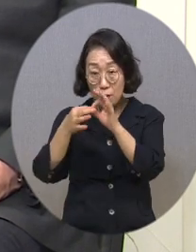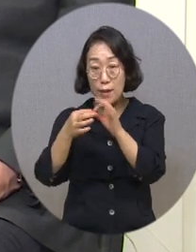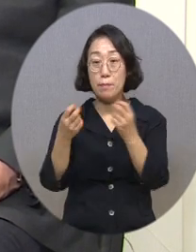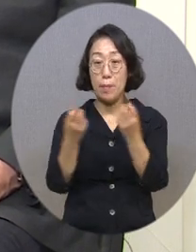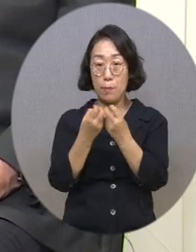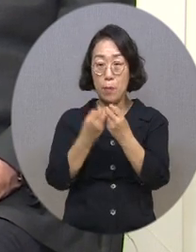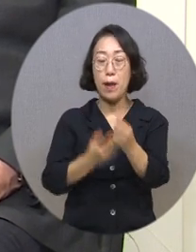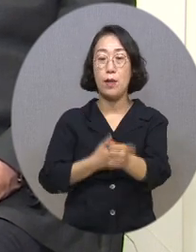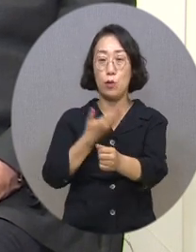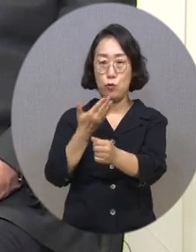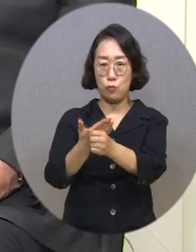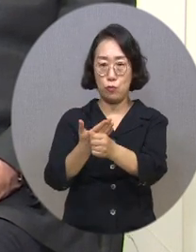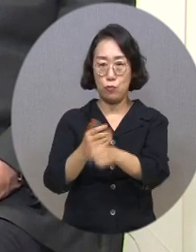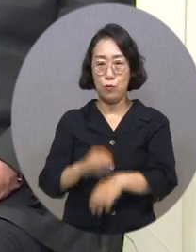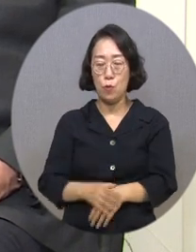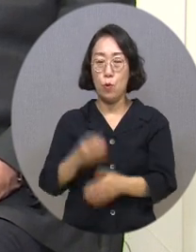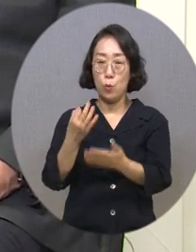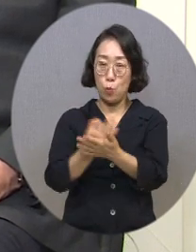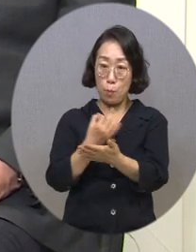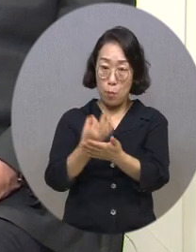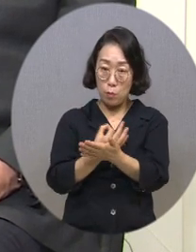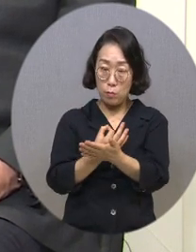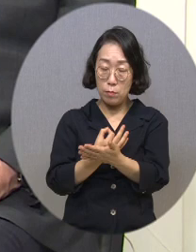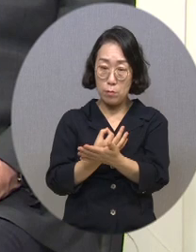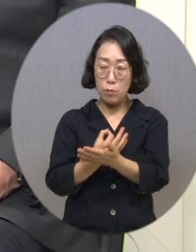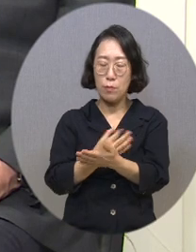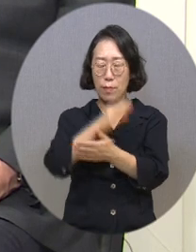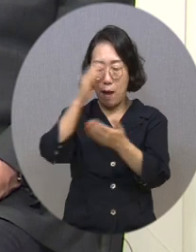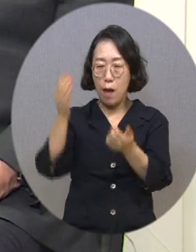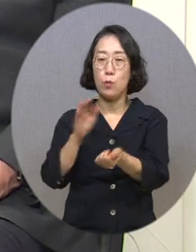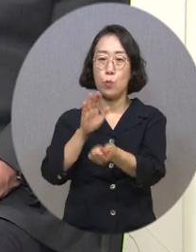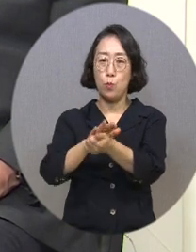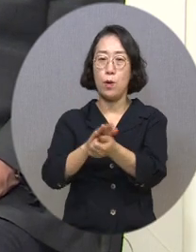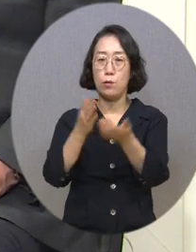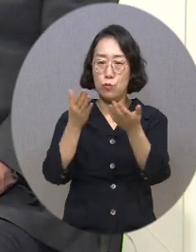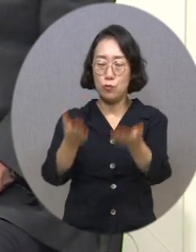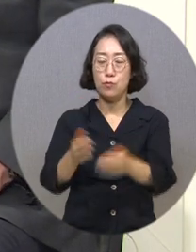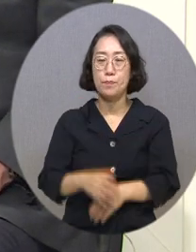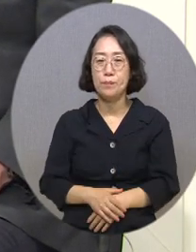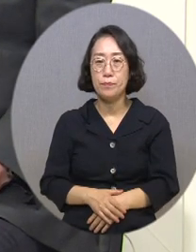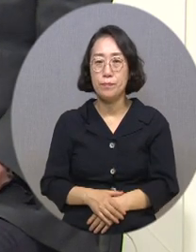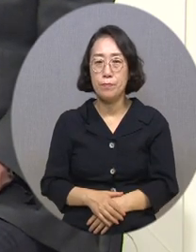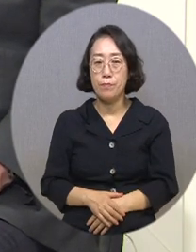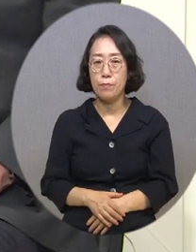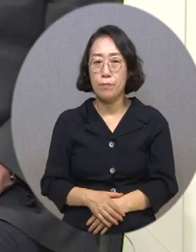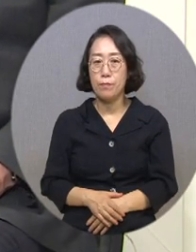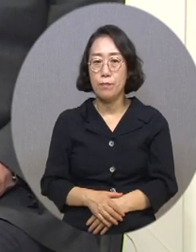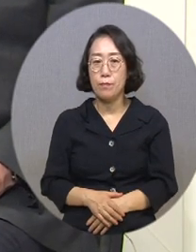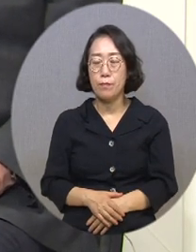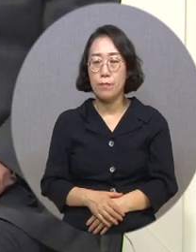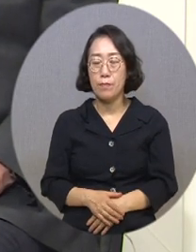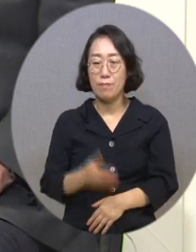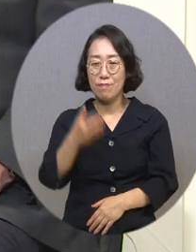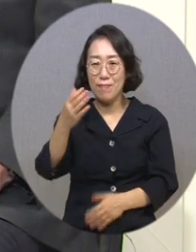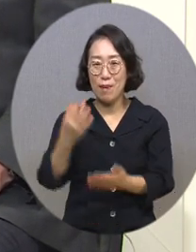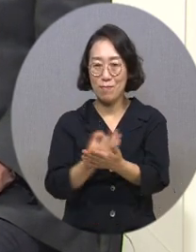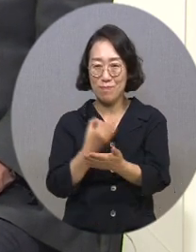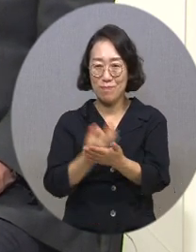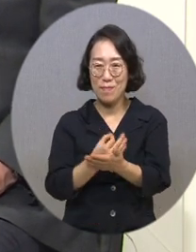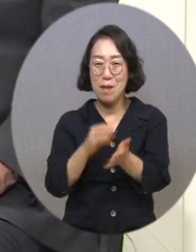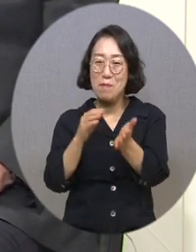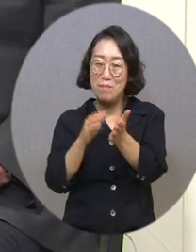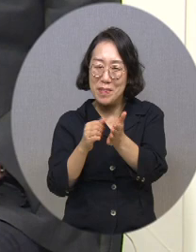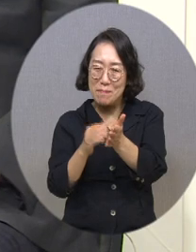도와드리고 그렇게 해서 수익화할 수 있는 것까지 도와드리고 있어요. 그렇게 해서 수입이 비밀이 될진